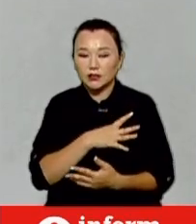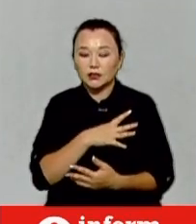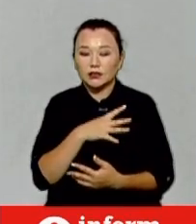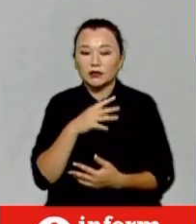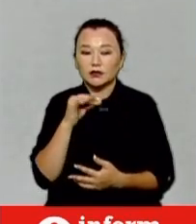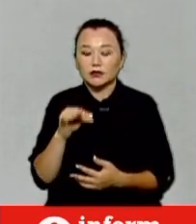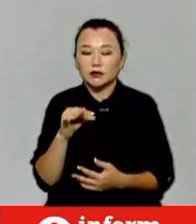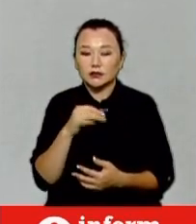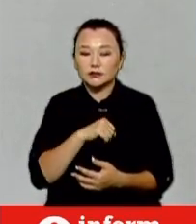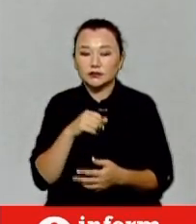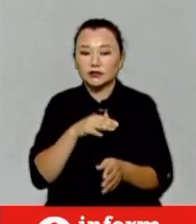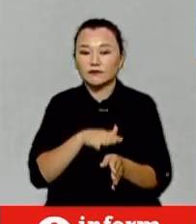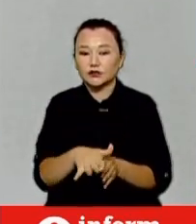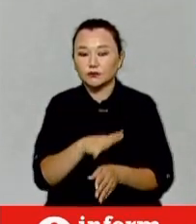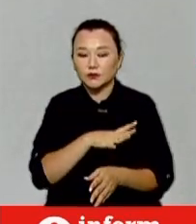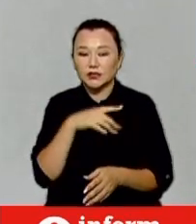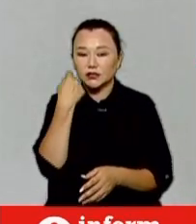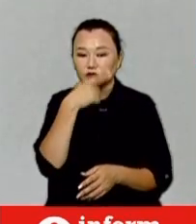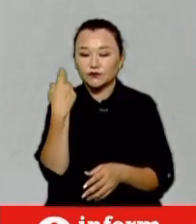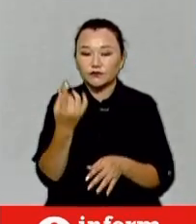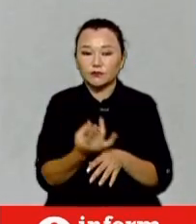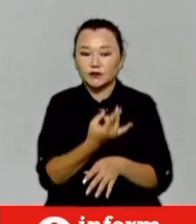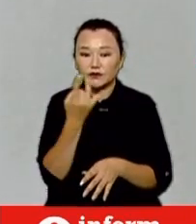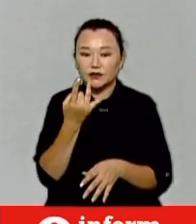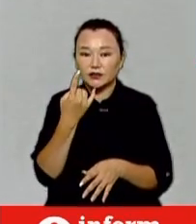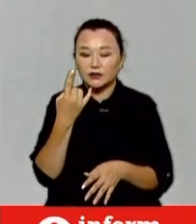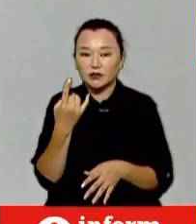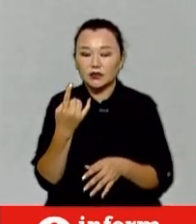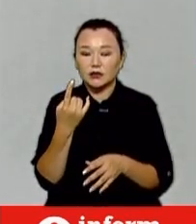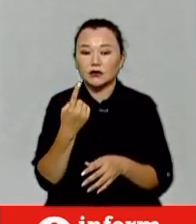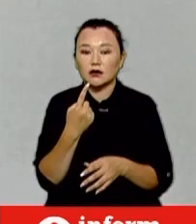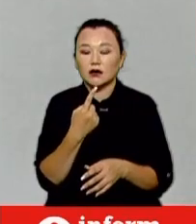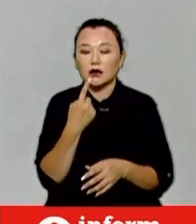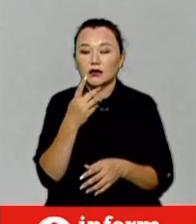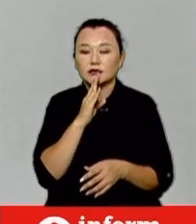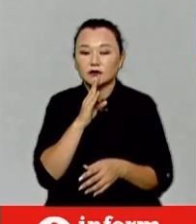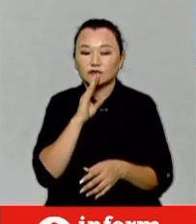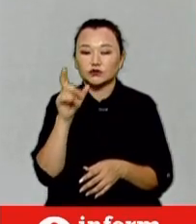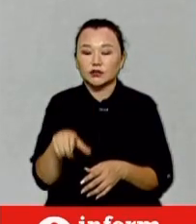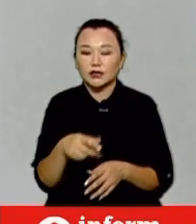И совершено лицом впервые молодой девушкой,